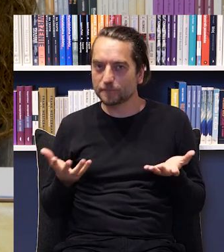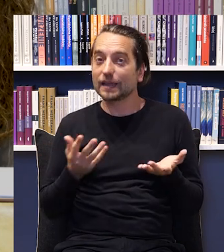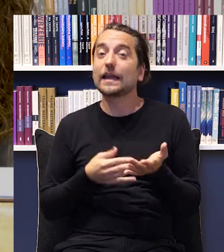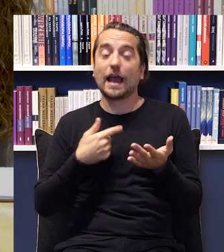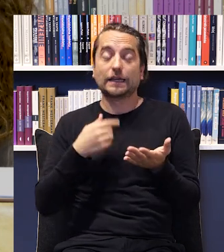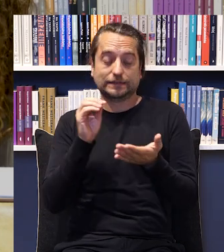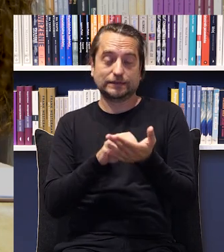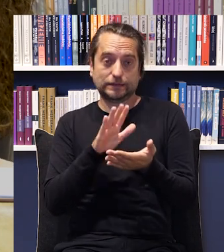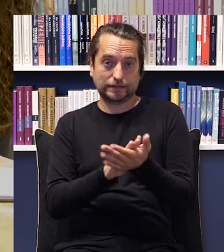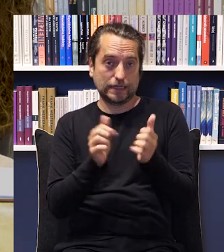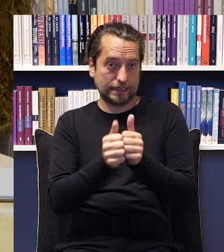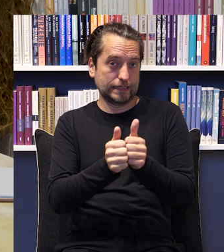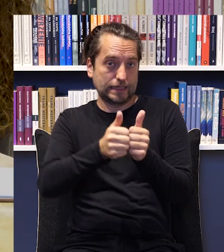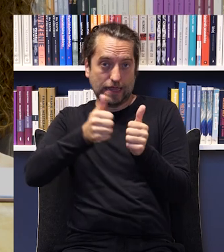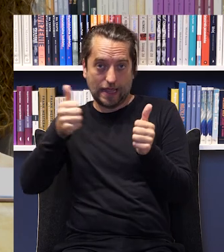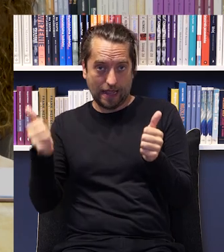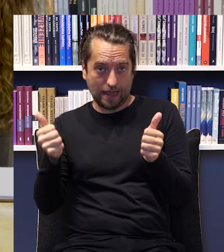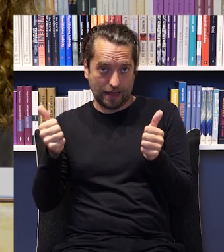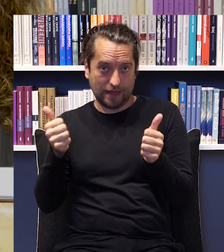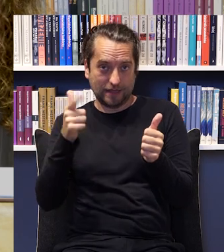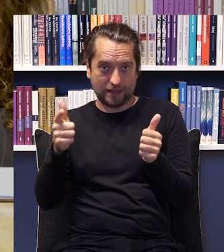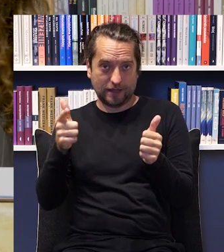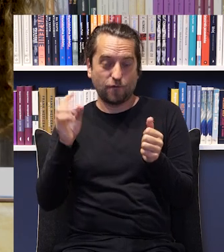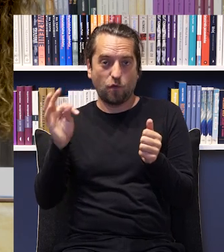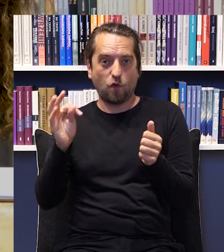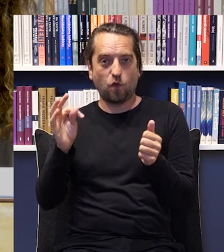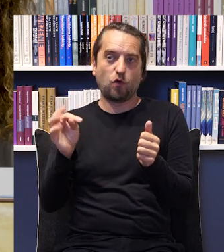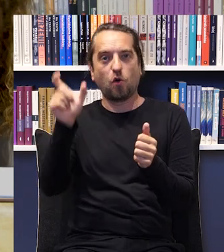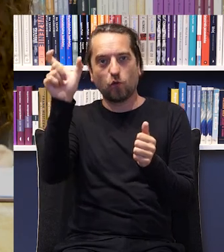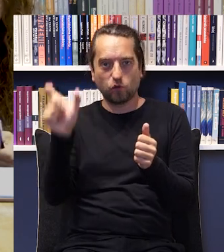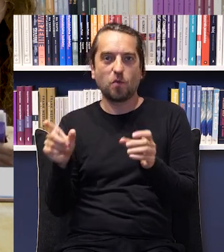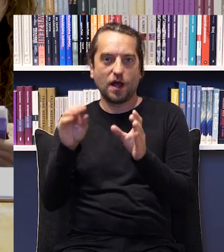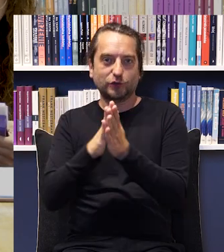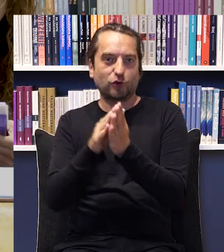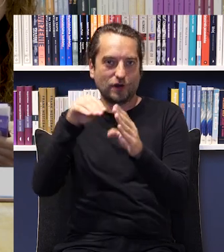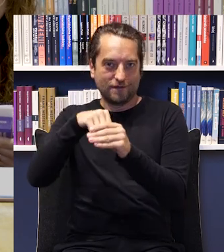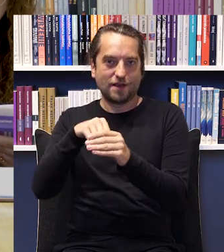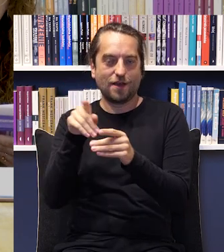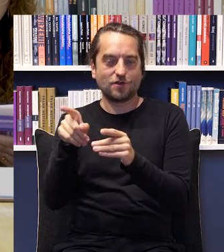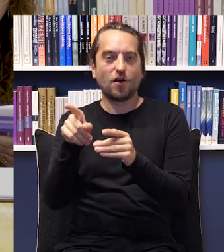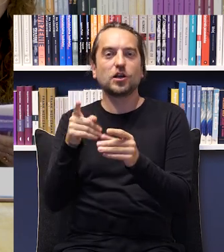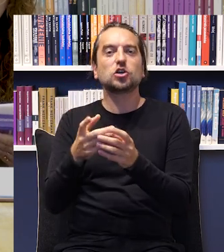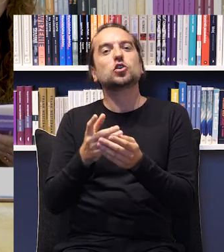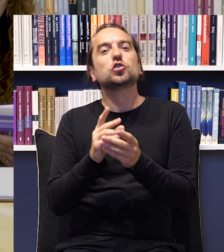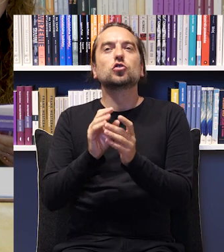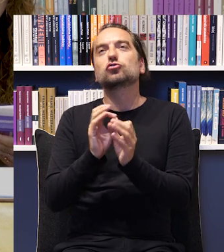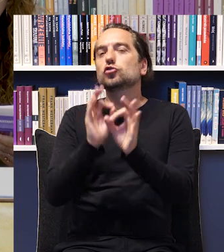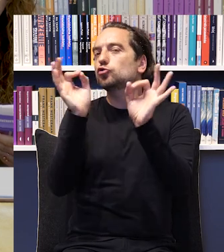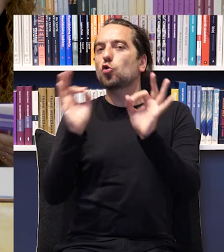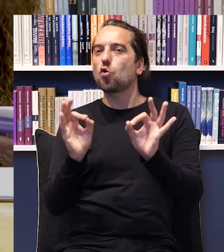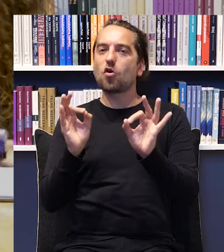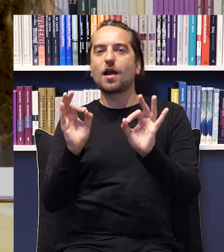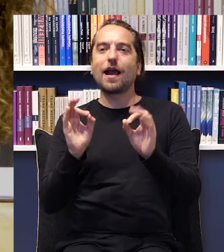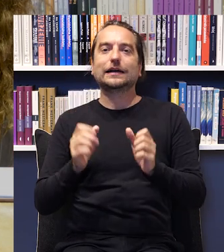zapisałam sobie takie zdanie, które wypowiada twoja bohaterka w książce, że sztuka przetrwania to w głównej mierze